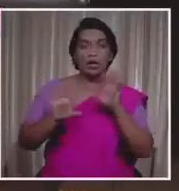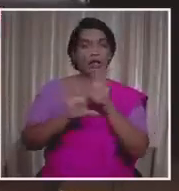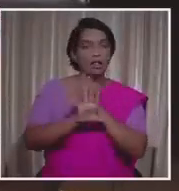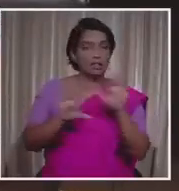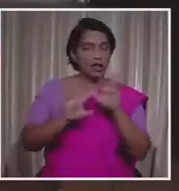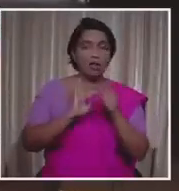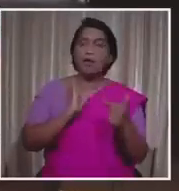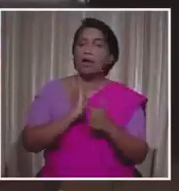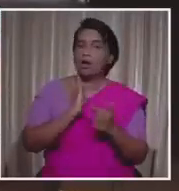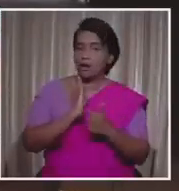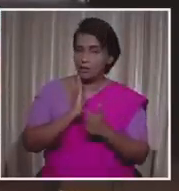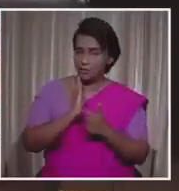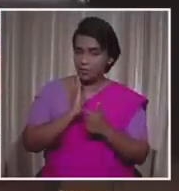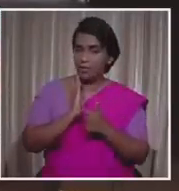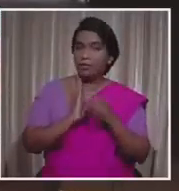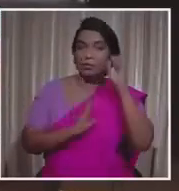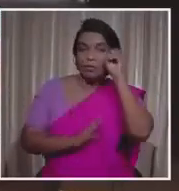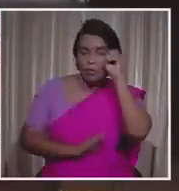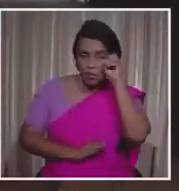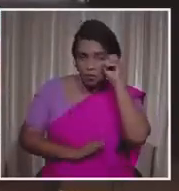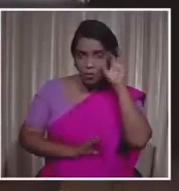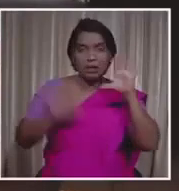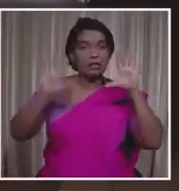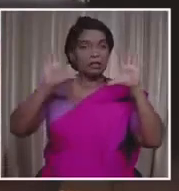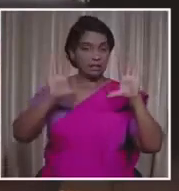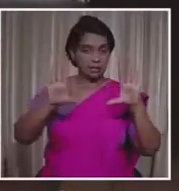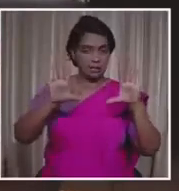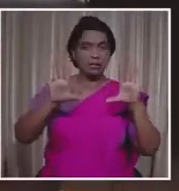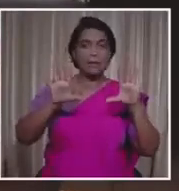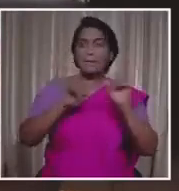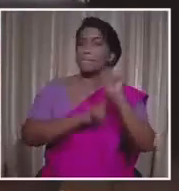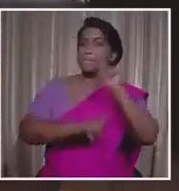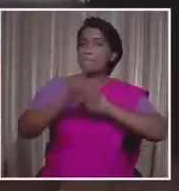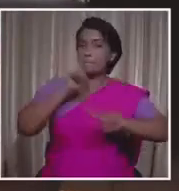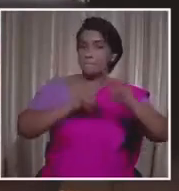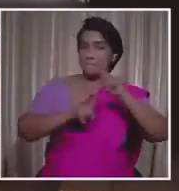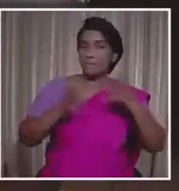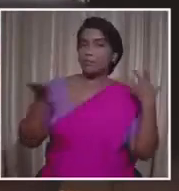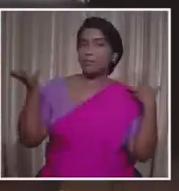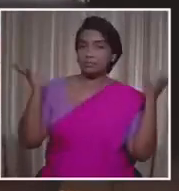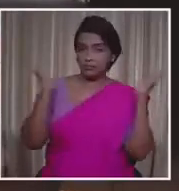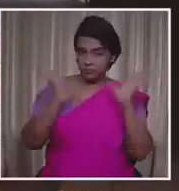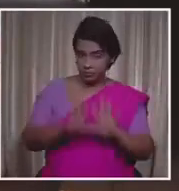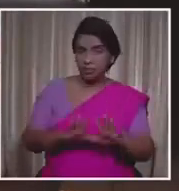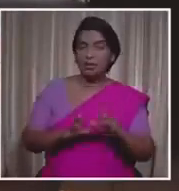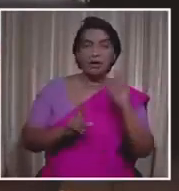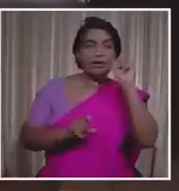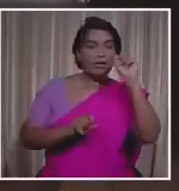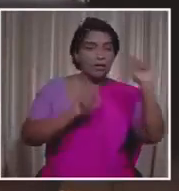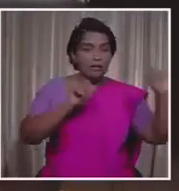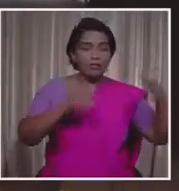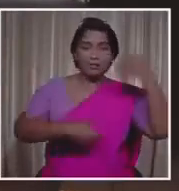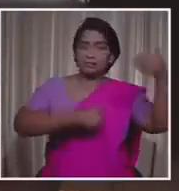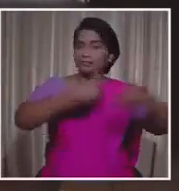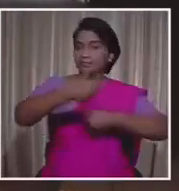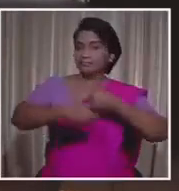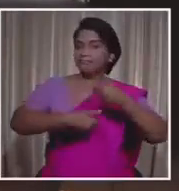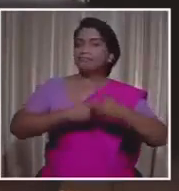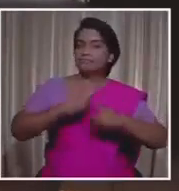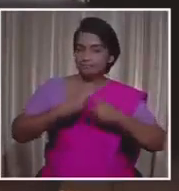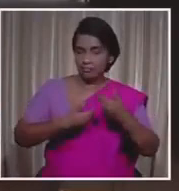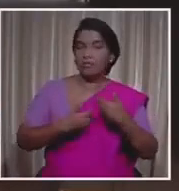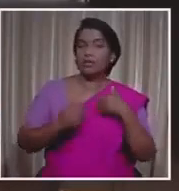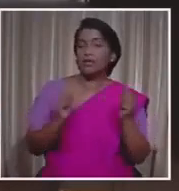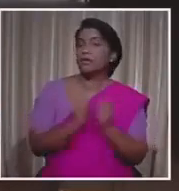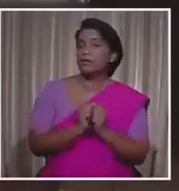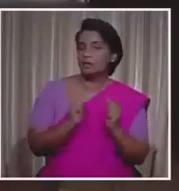වැනි අඟහරු වාදා පූර්වභාග 10ට පාර්ලිමේන්තුව රැස්වී නාම යෝජනා බාරගැනීමේ